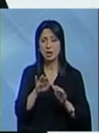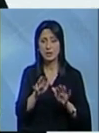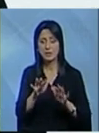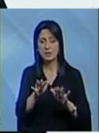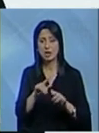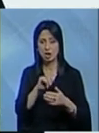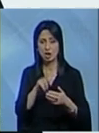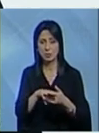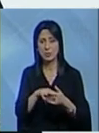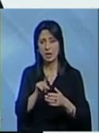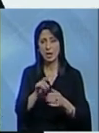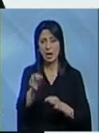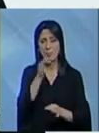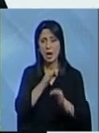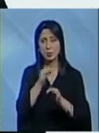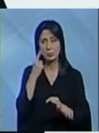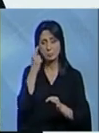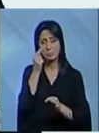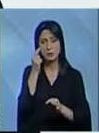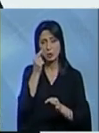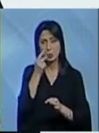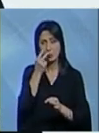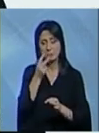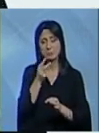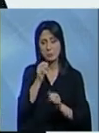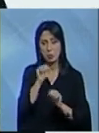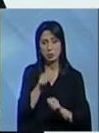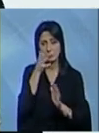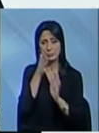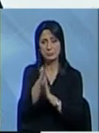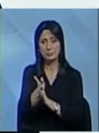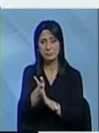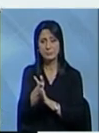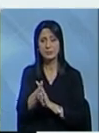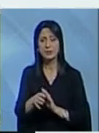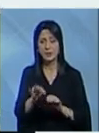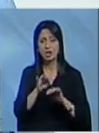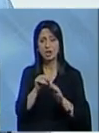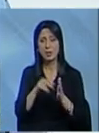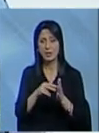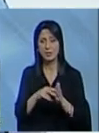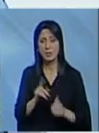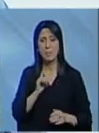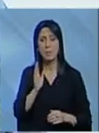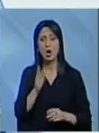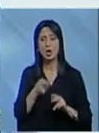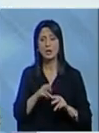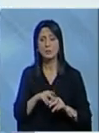დაგვარად კითხვები იძლევა გარკვეული ინფორმაციის, რომელმაც შეიძლება რაღაცა მიმართულებით წაიყვანოს შემფასებელი.